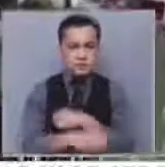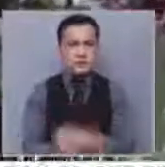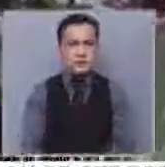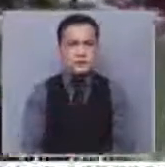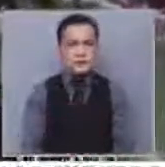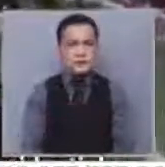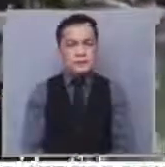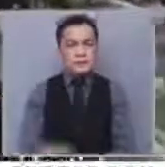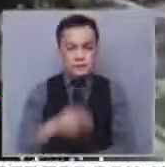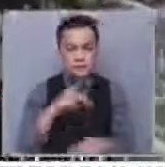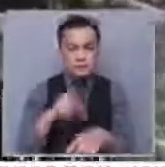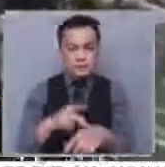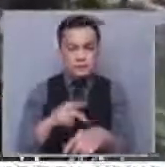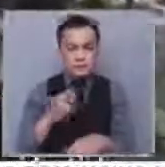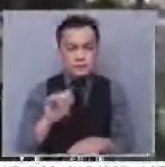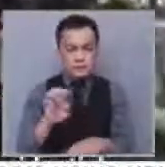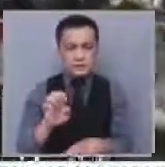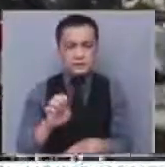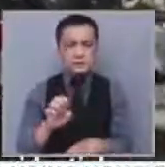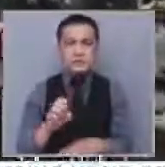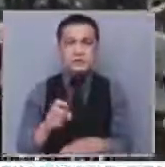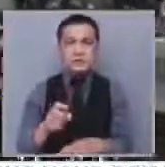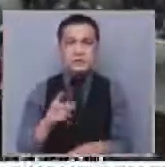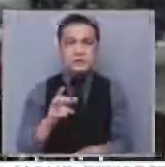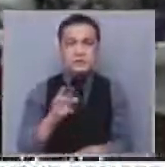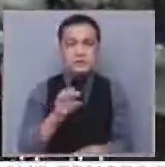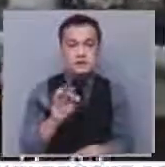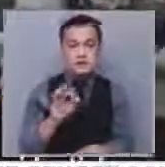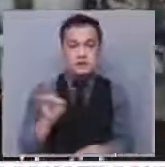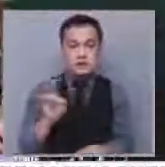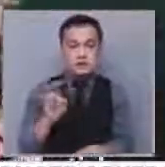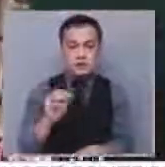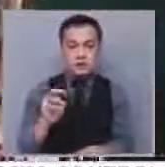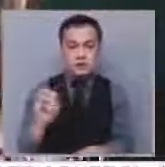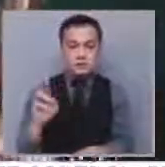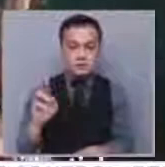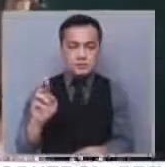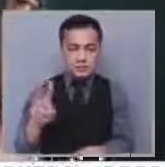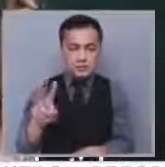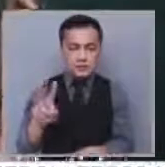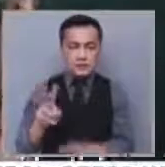Rise. Ang unang 97-meter MRRV ay inilunsad sa